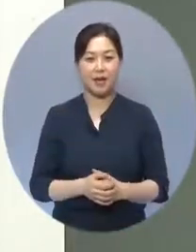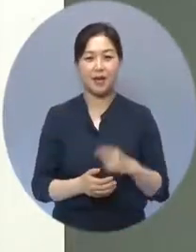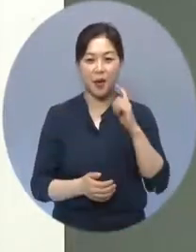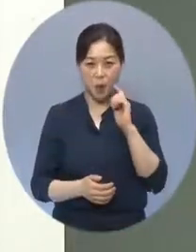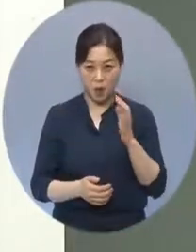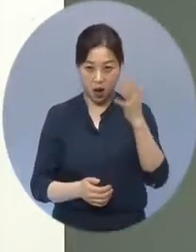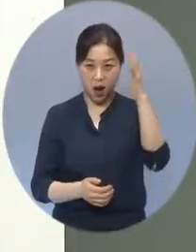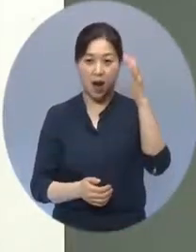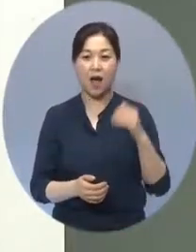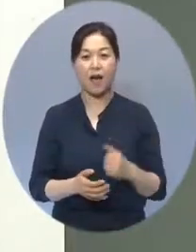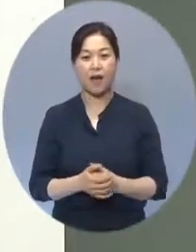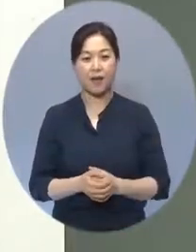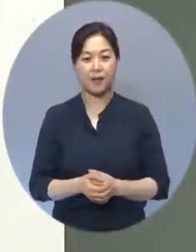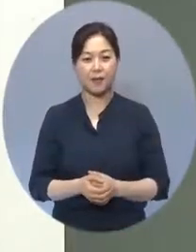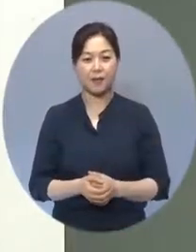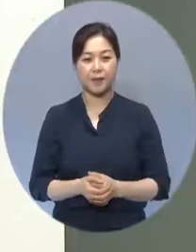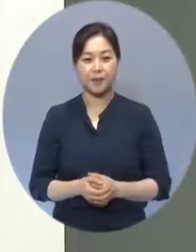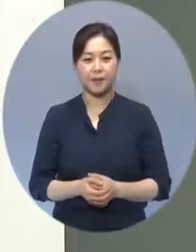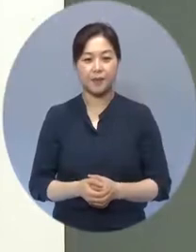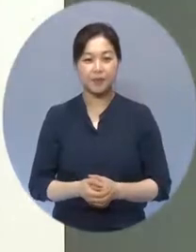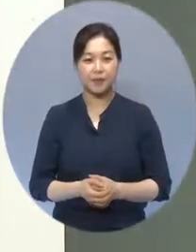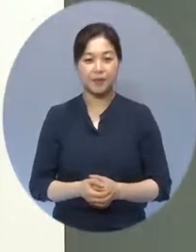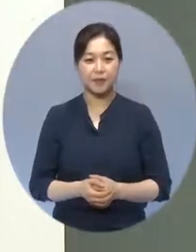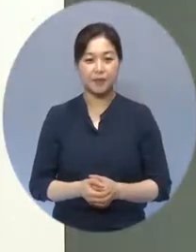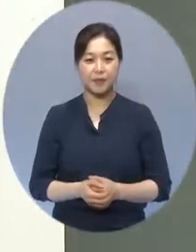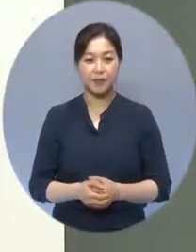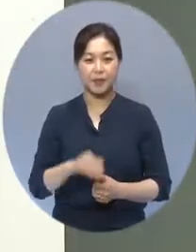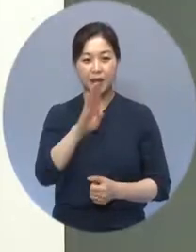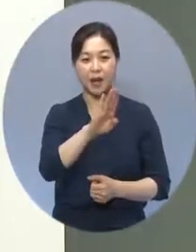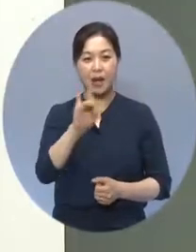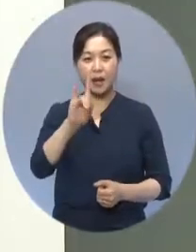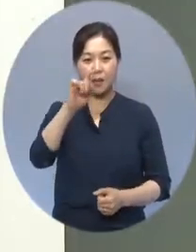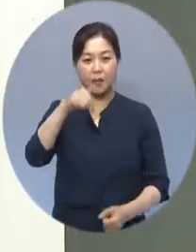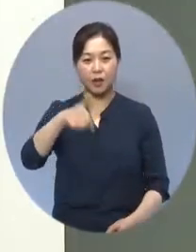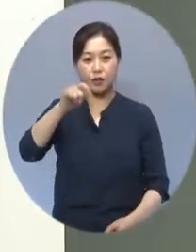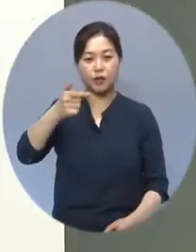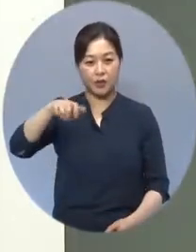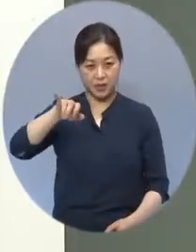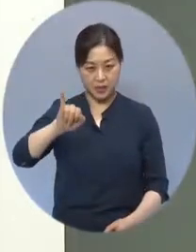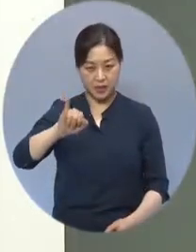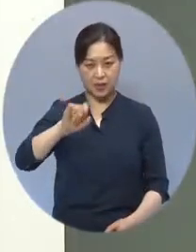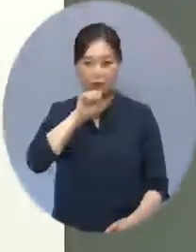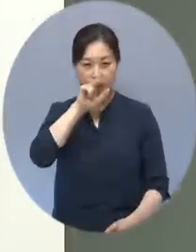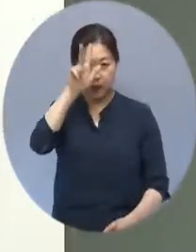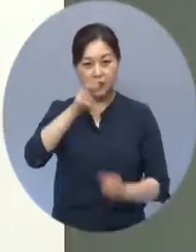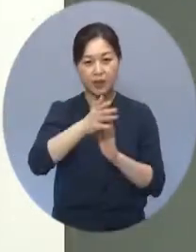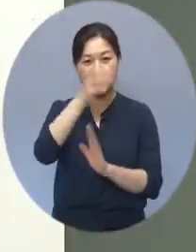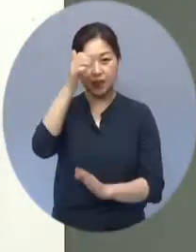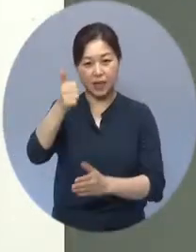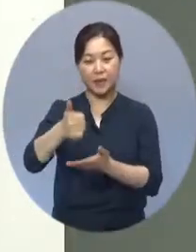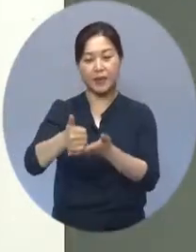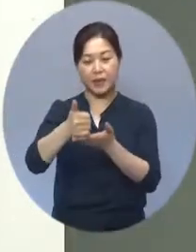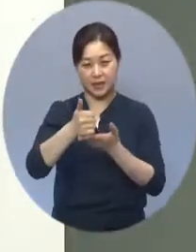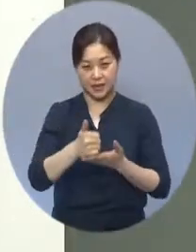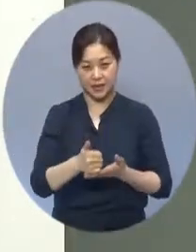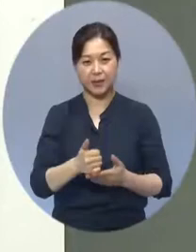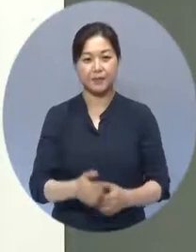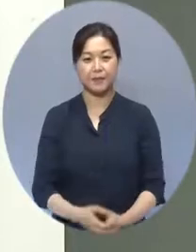영광이고요. 자, 오늘 백군기 용인시장을 만남 시간에